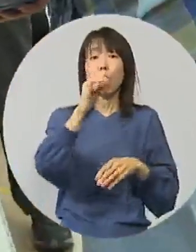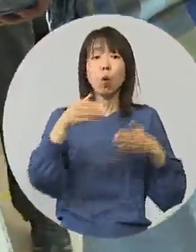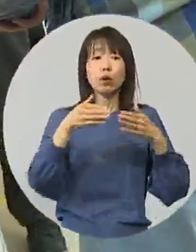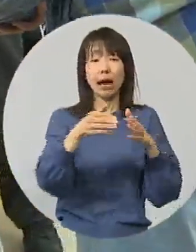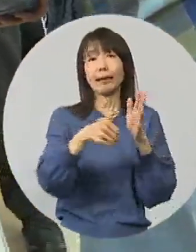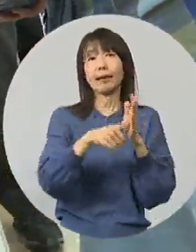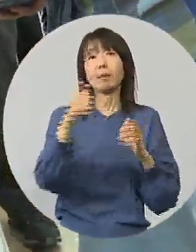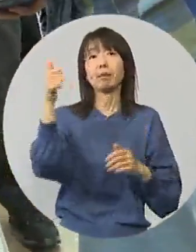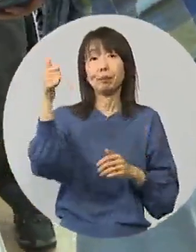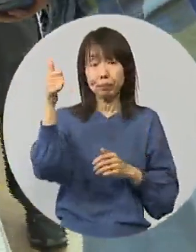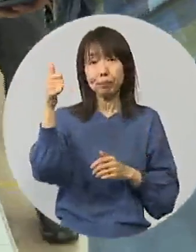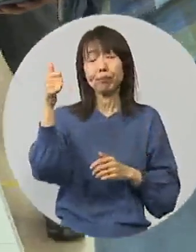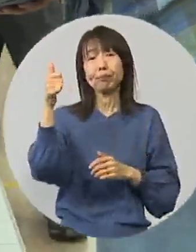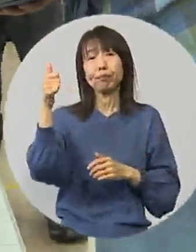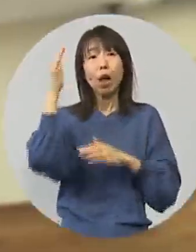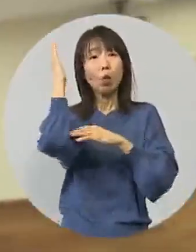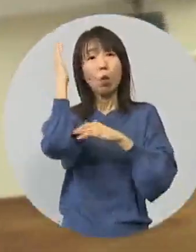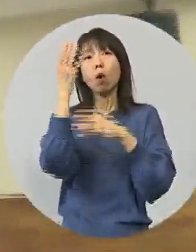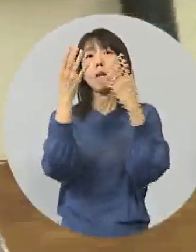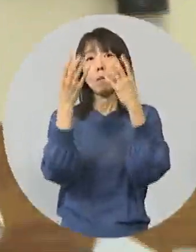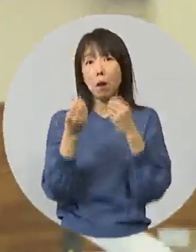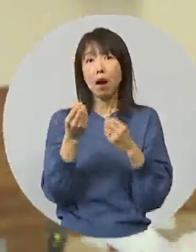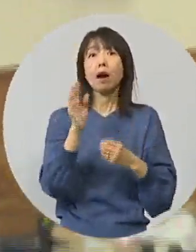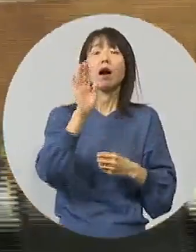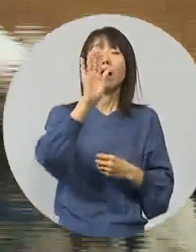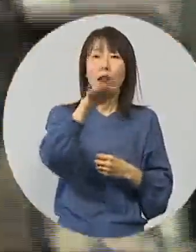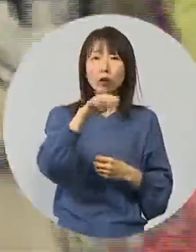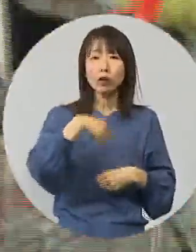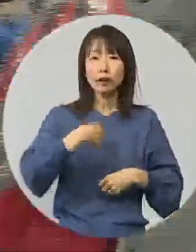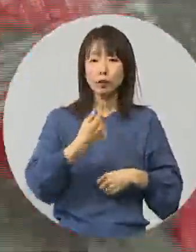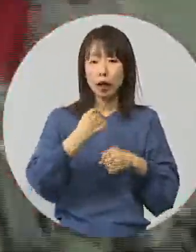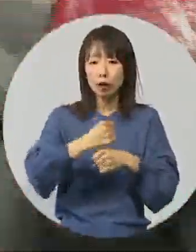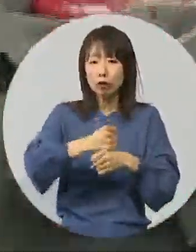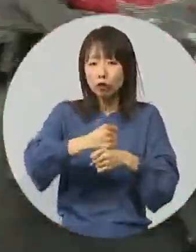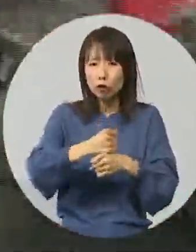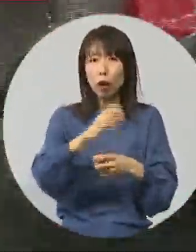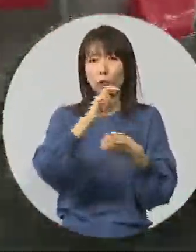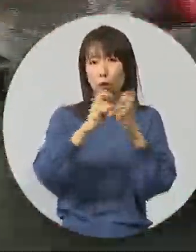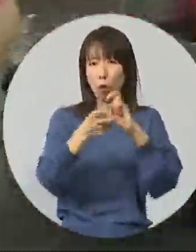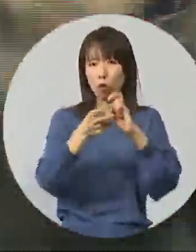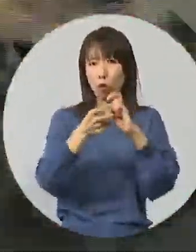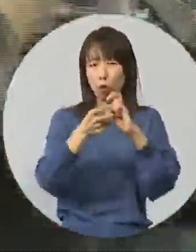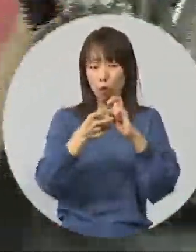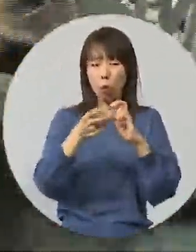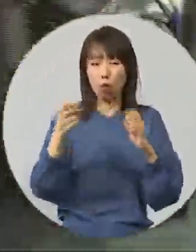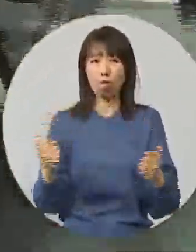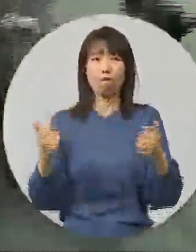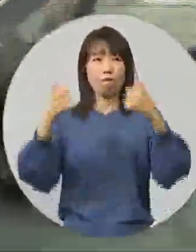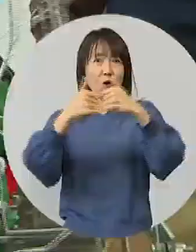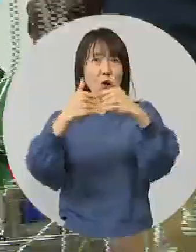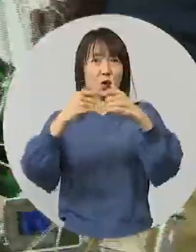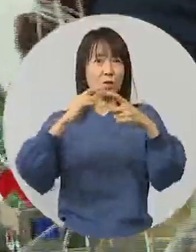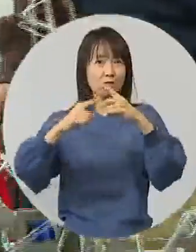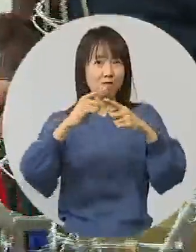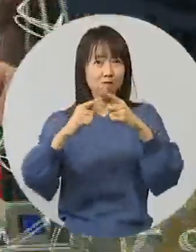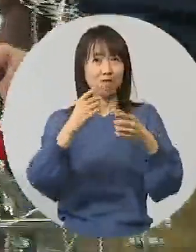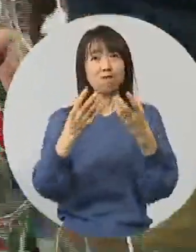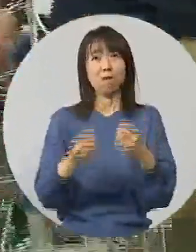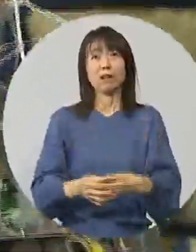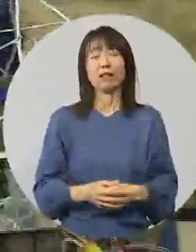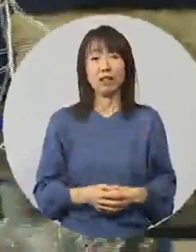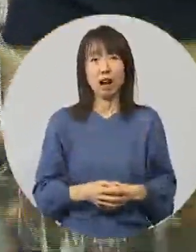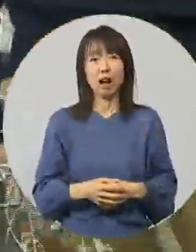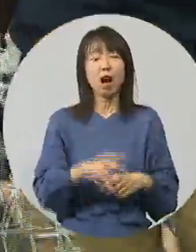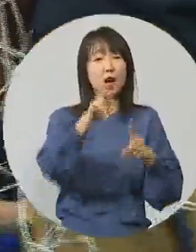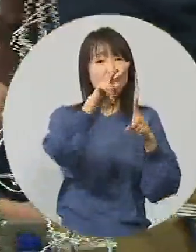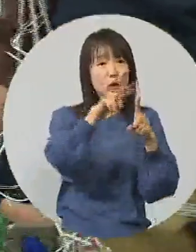講演の後、自作ロボットでの競技会ロボット対戦が行われました。小学